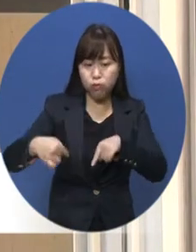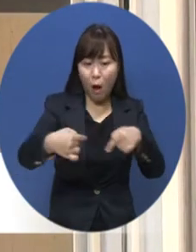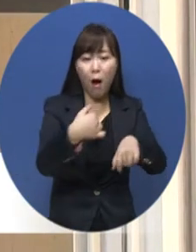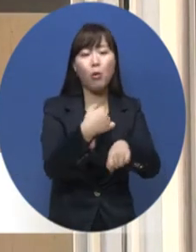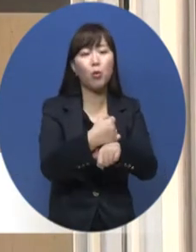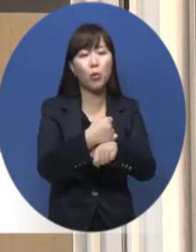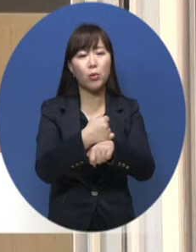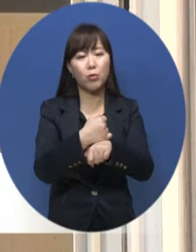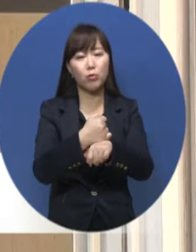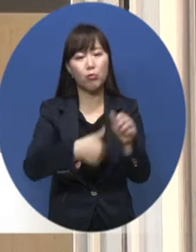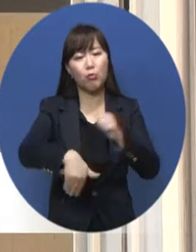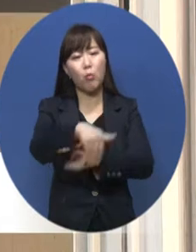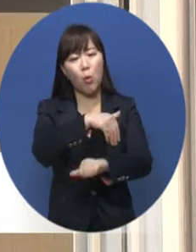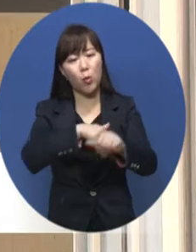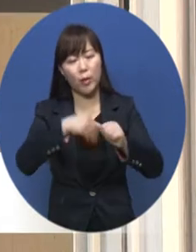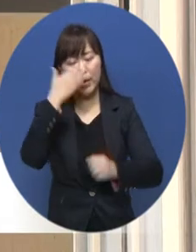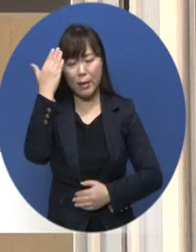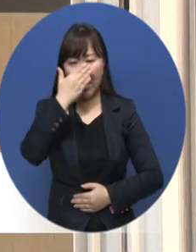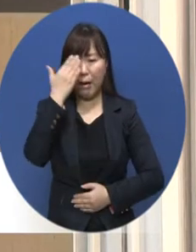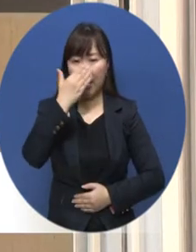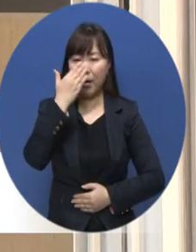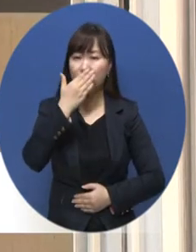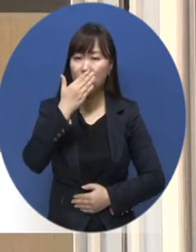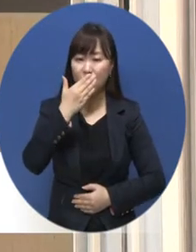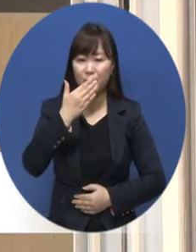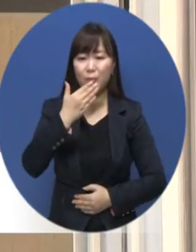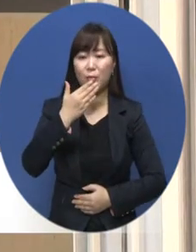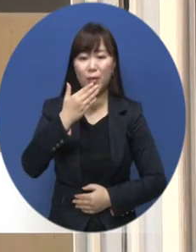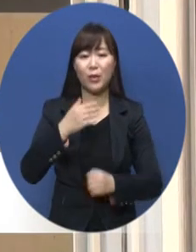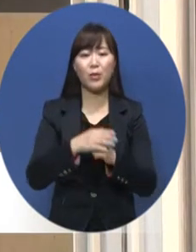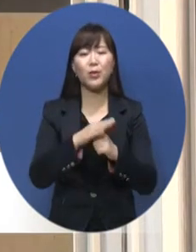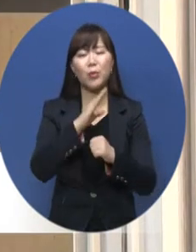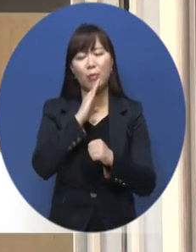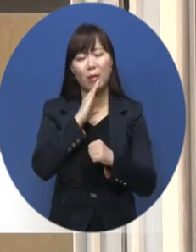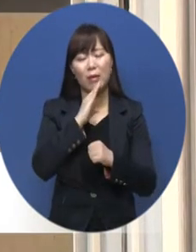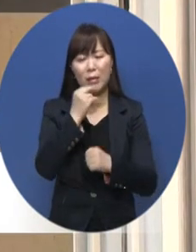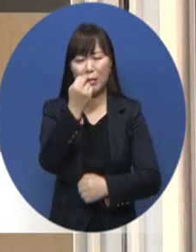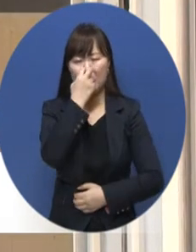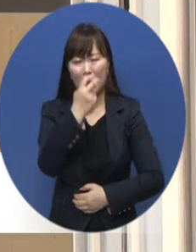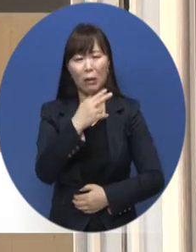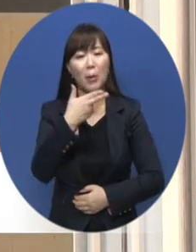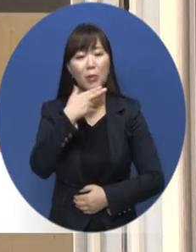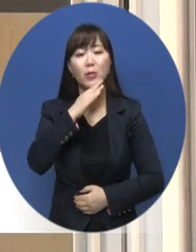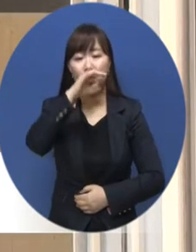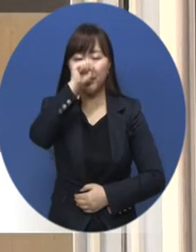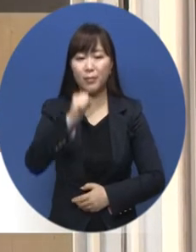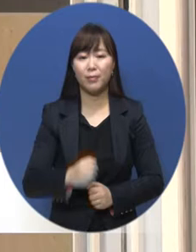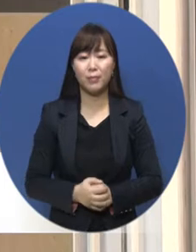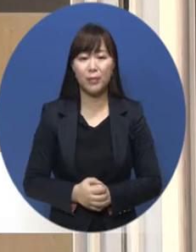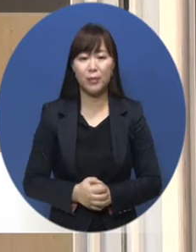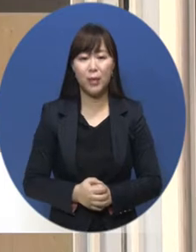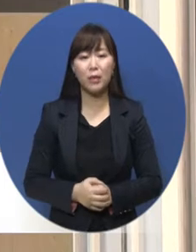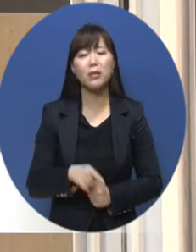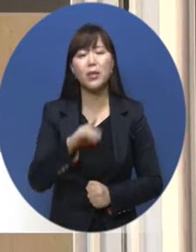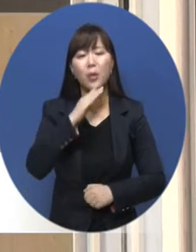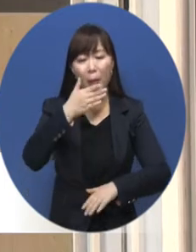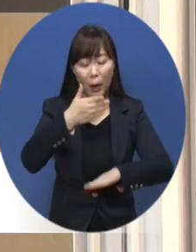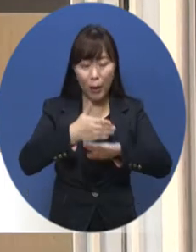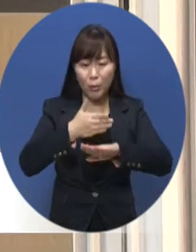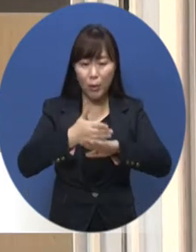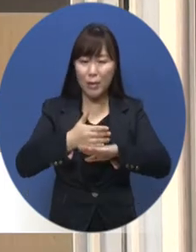뭐 이렇게 참 역전이 깨끗해지면 얼마나 냄새도 안 나고 좋겠습니까. 난 그게 너무